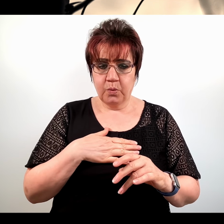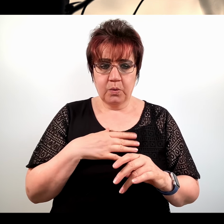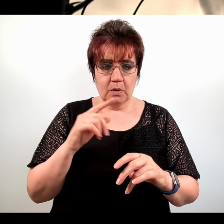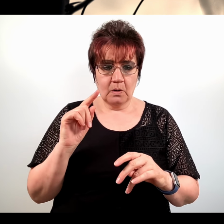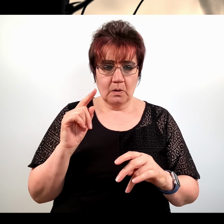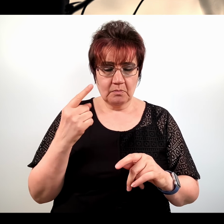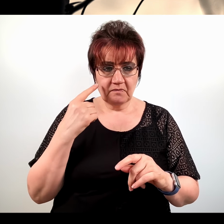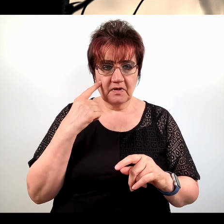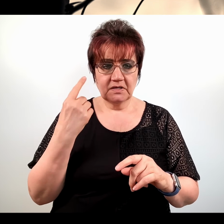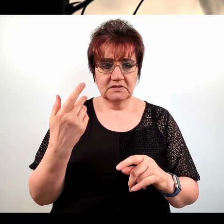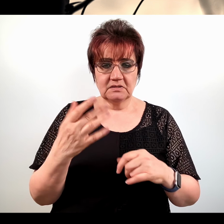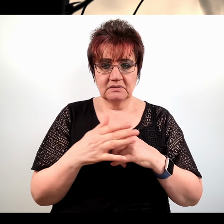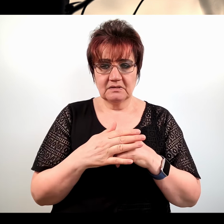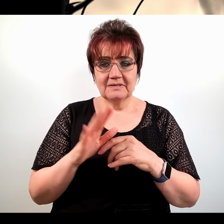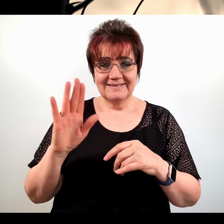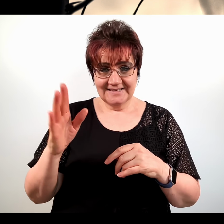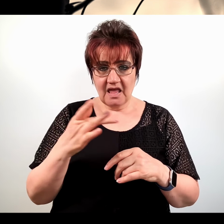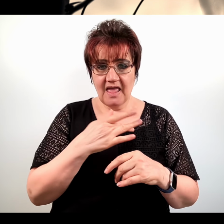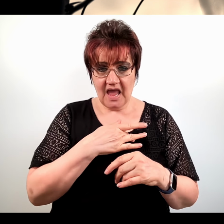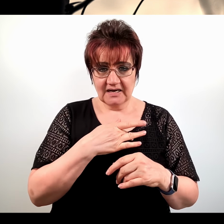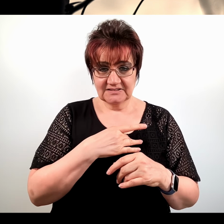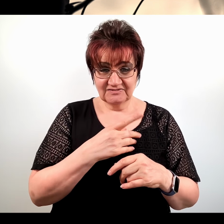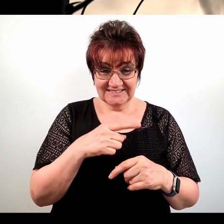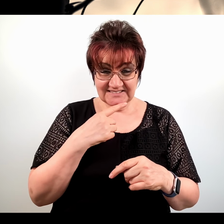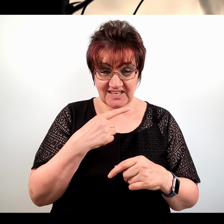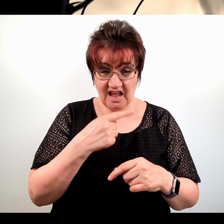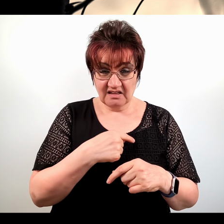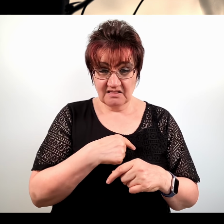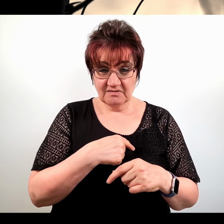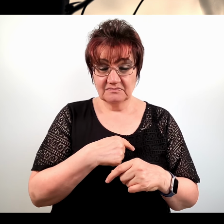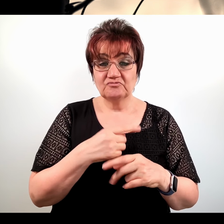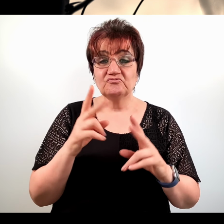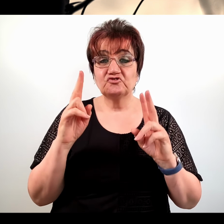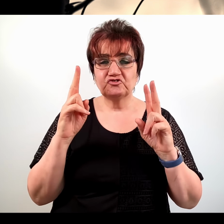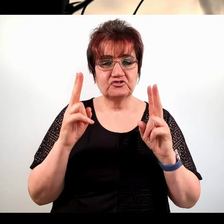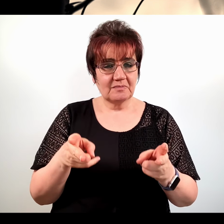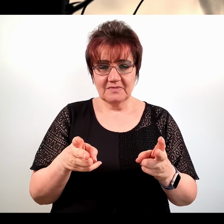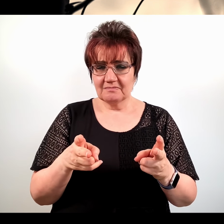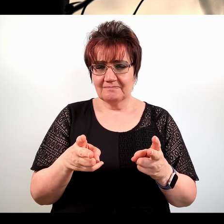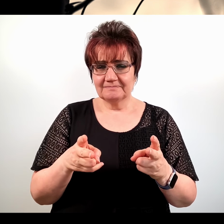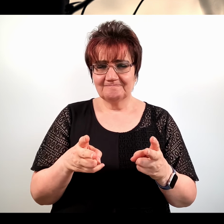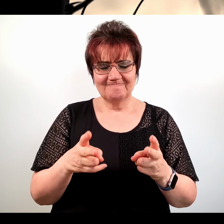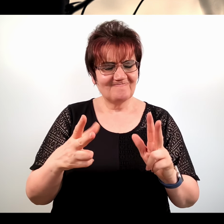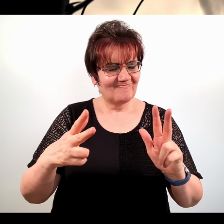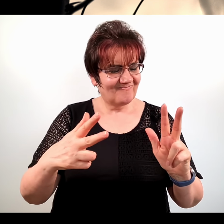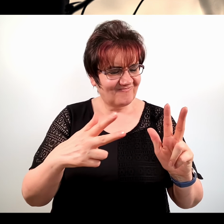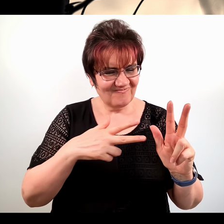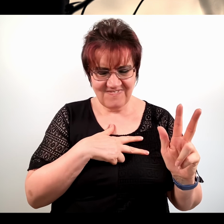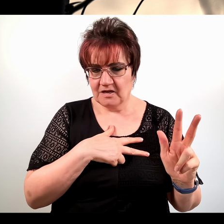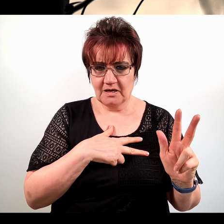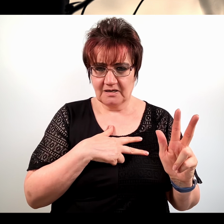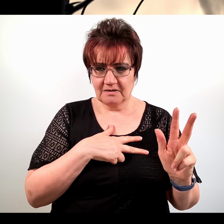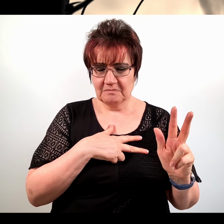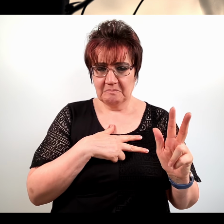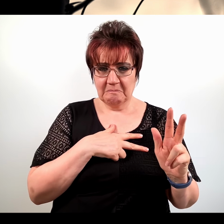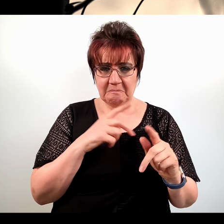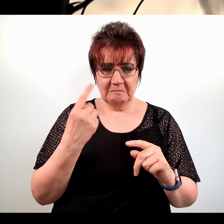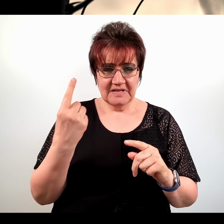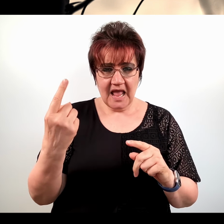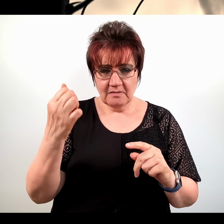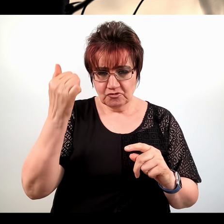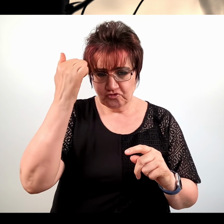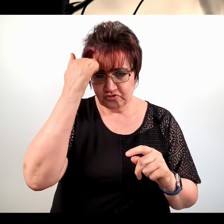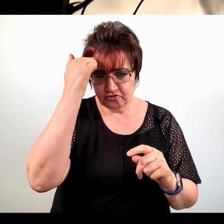Dennoch wusste er, sein Herz hatte Recht. Es war die reine Wahrheit. Er war ein